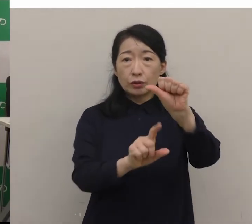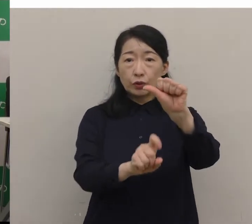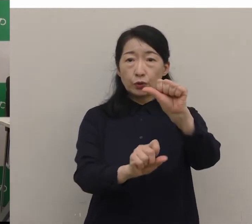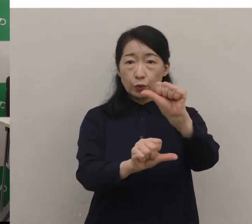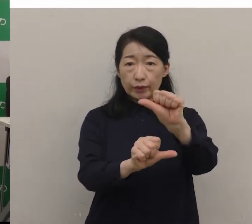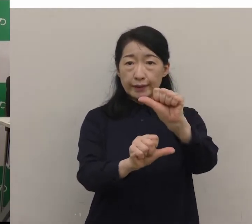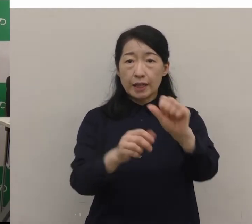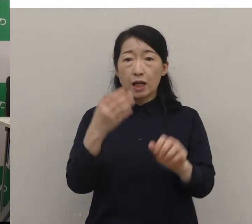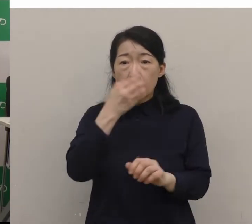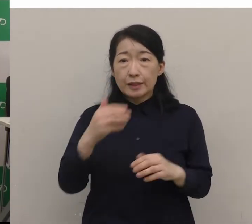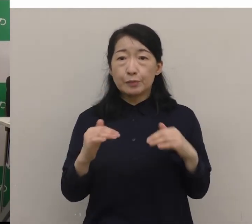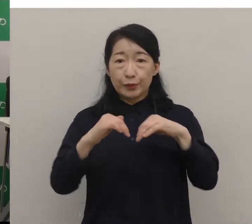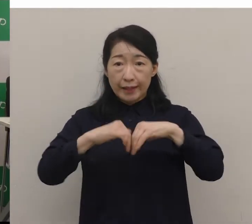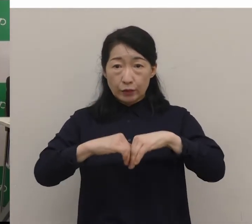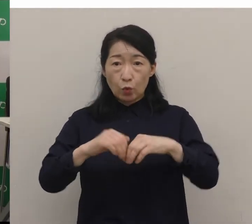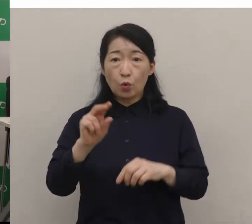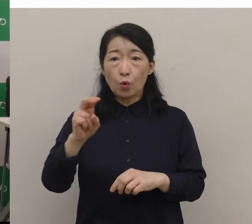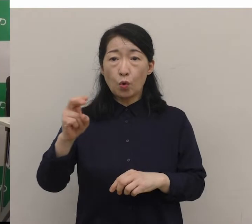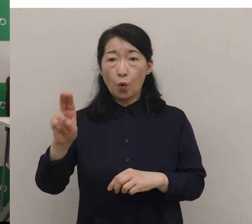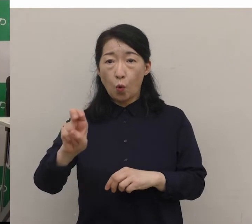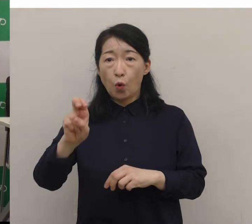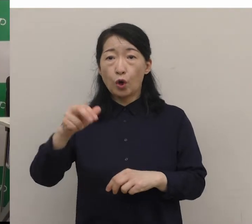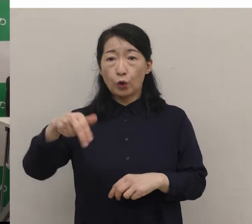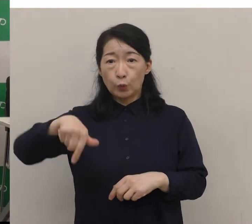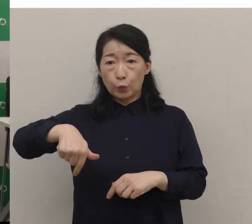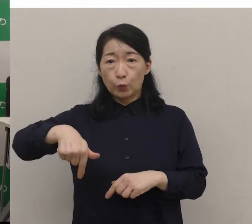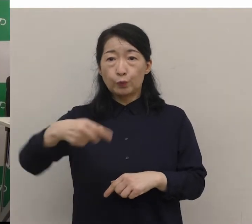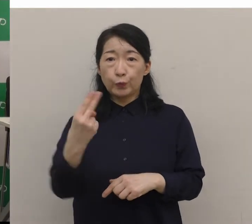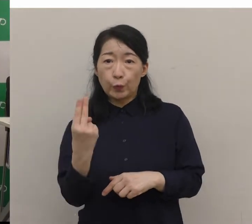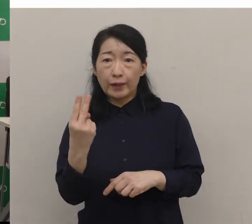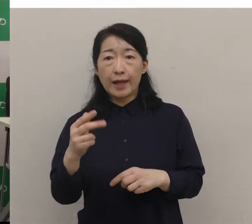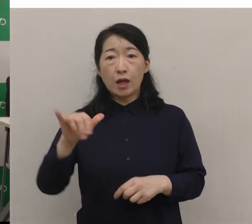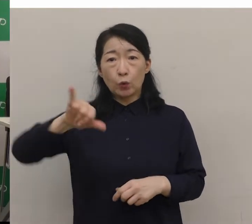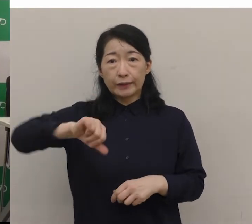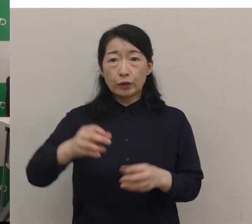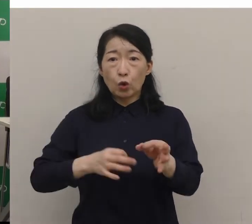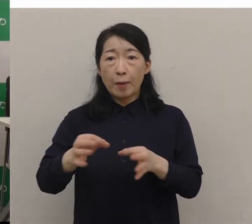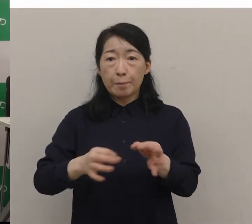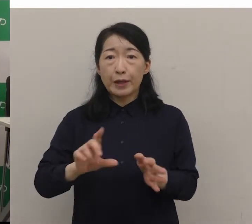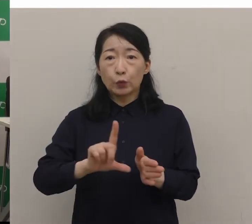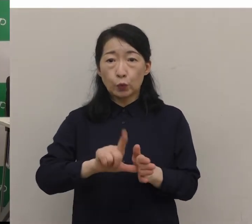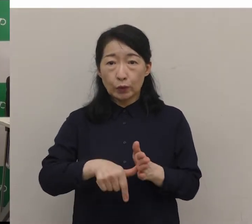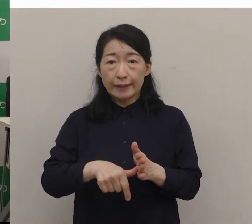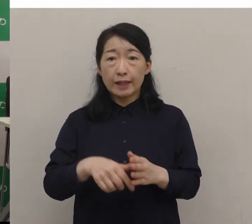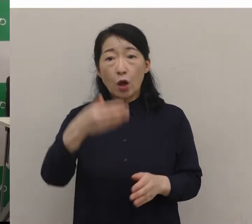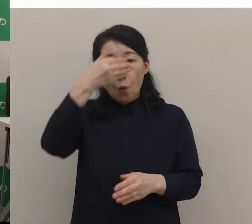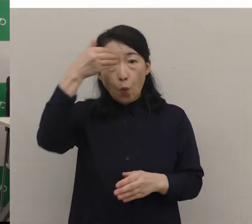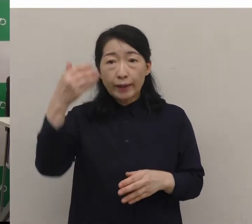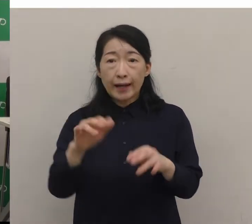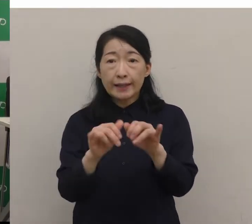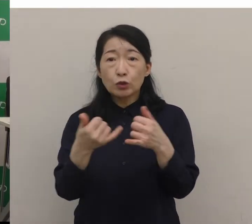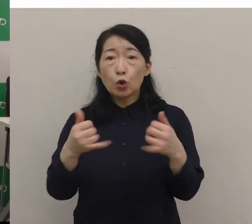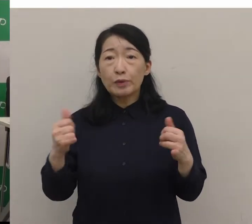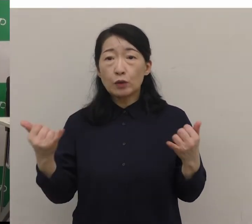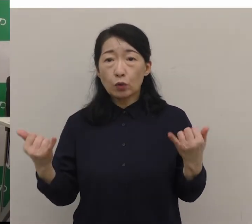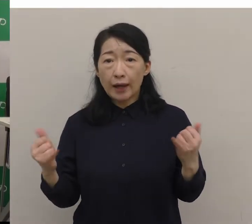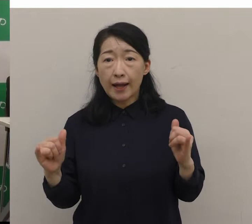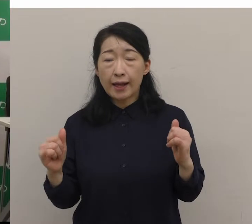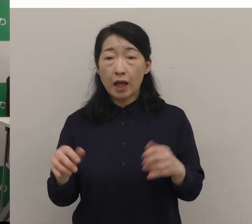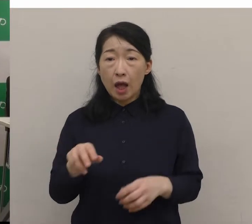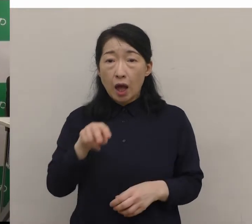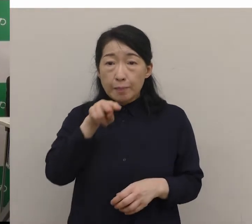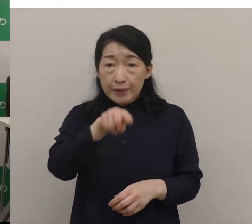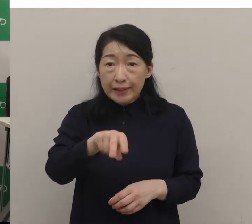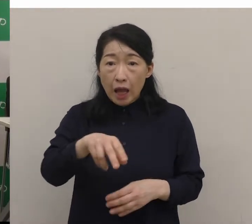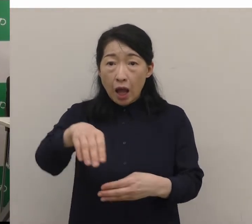して、渋谷のロフトにてお茶の販売も行った際にも、若い世代の皆さんがパッケージを